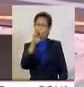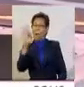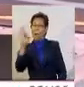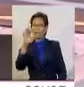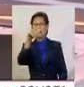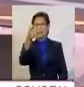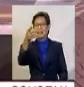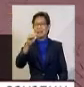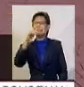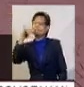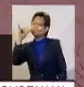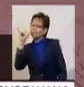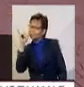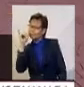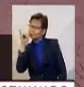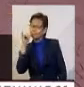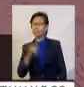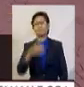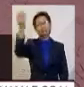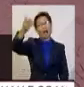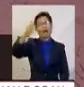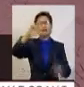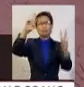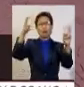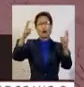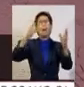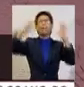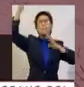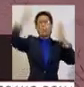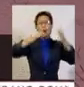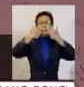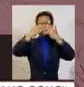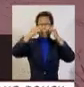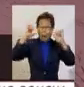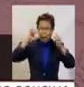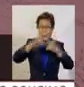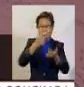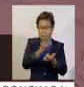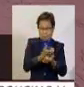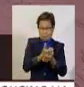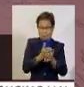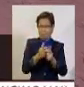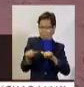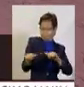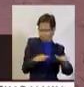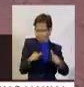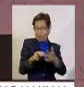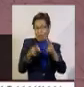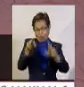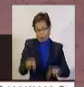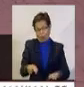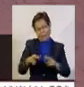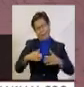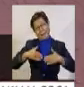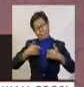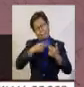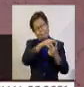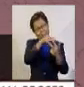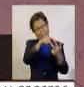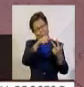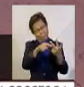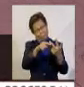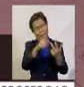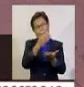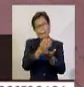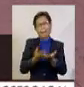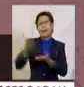Guan Eng semalam. Bertemakan Malaysia Wibawa, ekonomi dinamik, rakyat sejahtera,